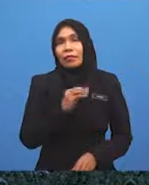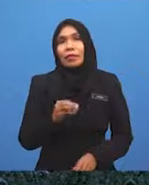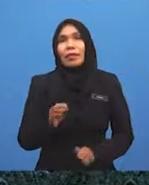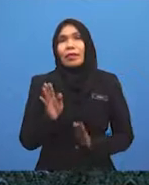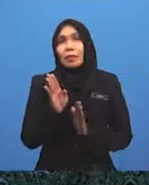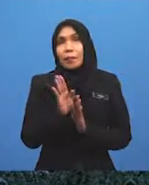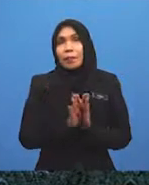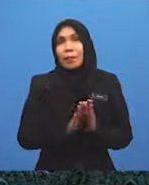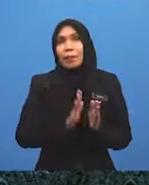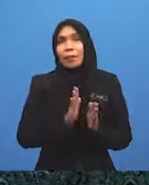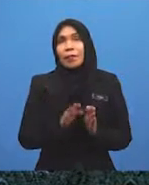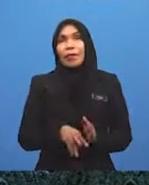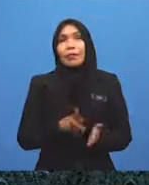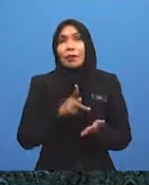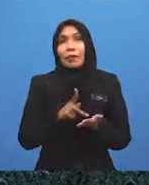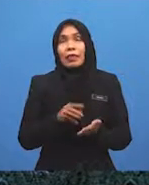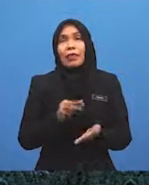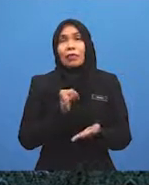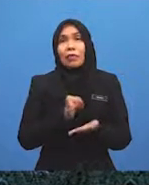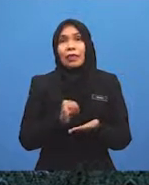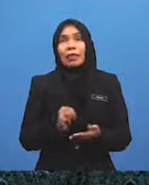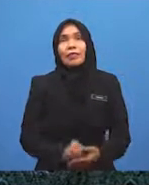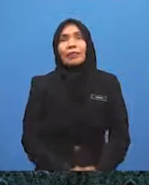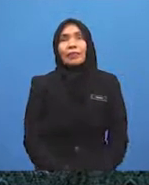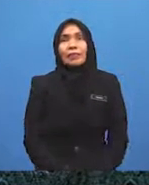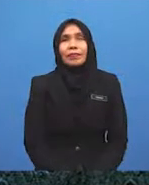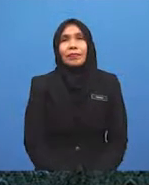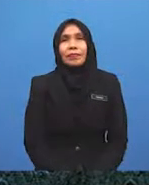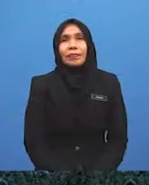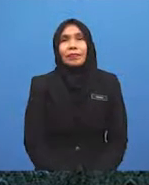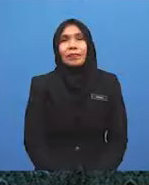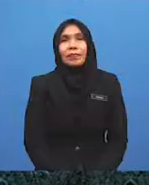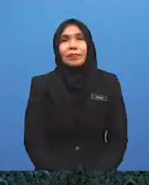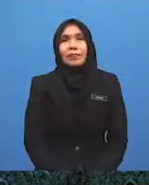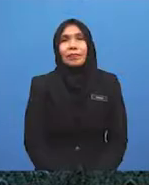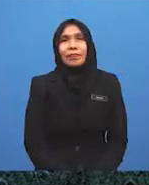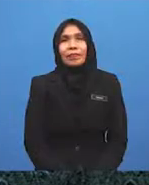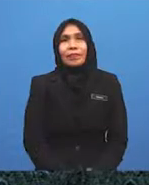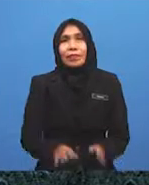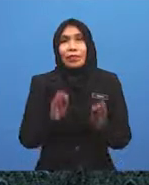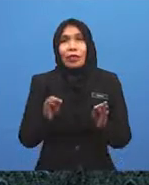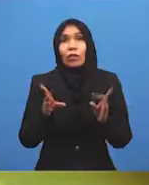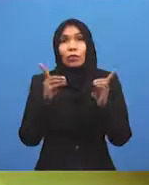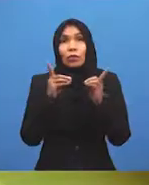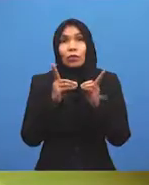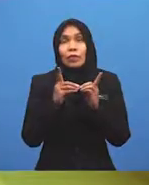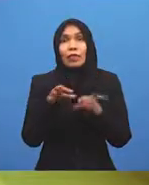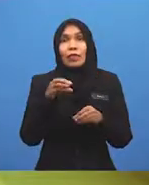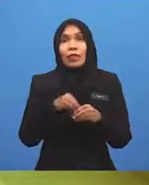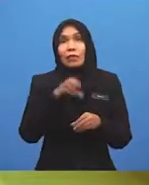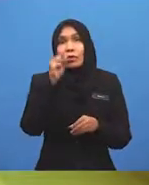mulia. Kalau murid-murid terjumpa kata kunci ini dalam soalan,